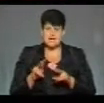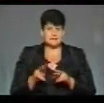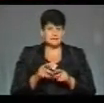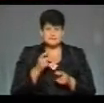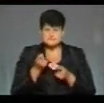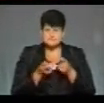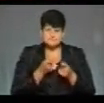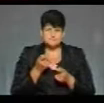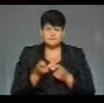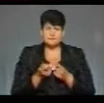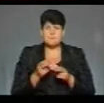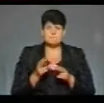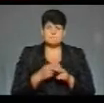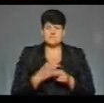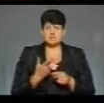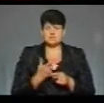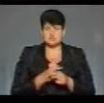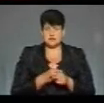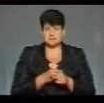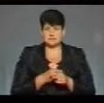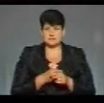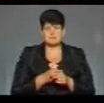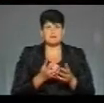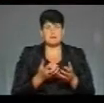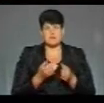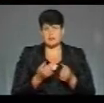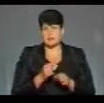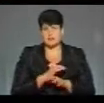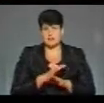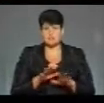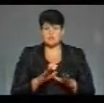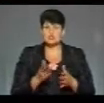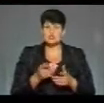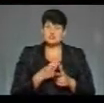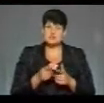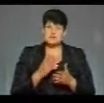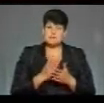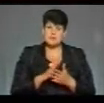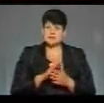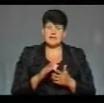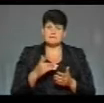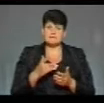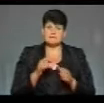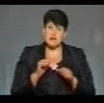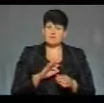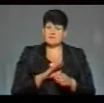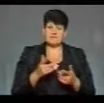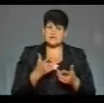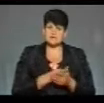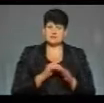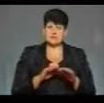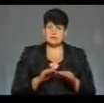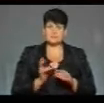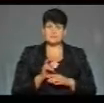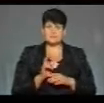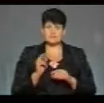ретельно, без щеплень до дошкільного закладу приймати не будемо. Чи мають право невакциновані діти відвідувати навчальні